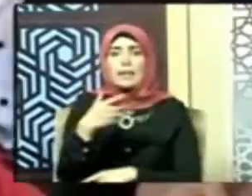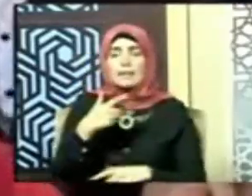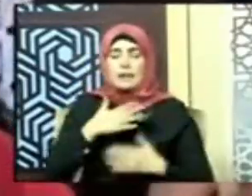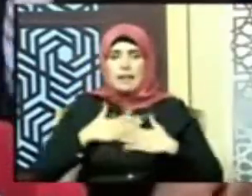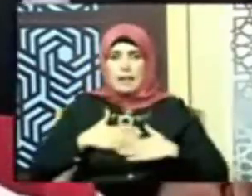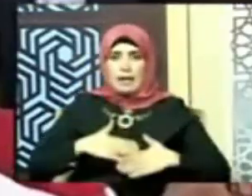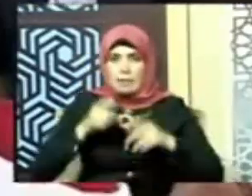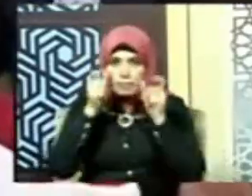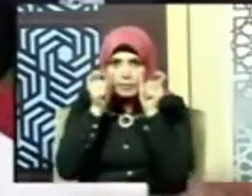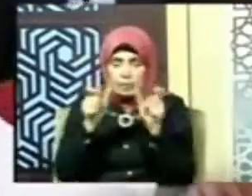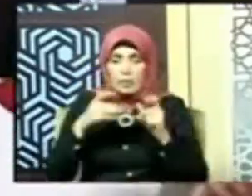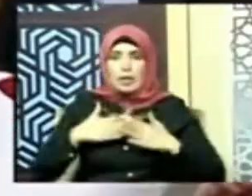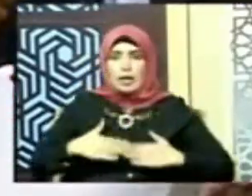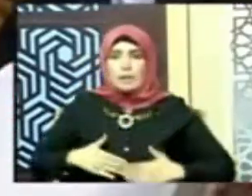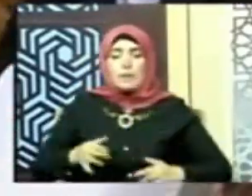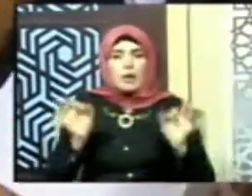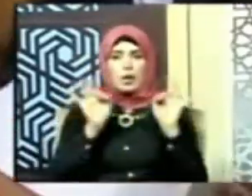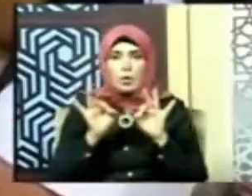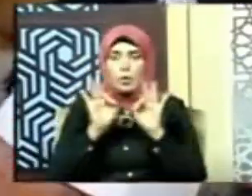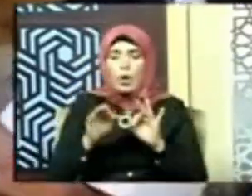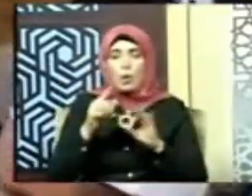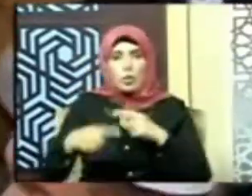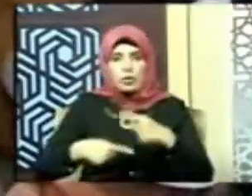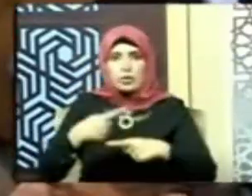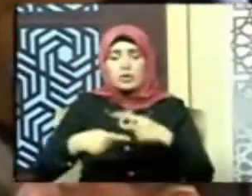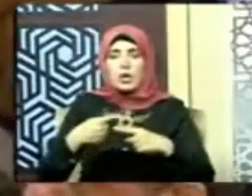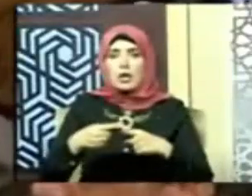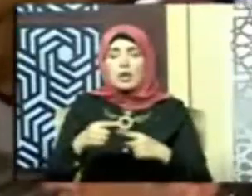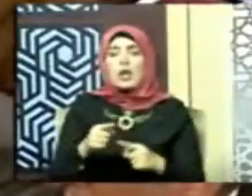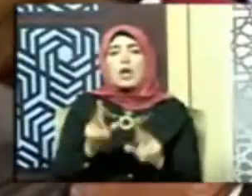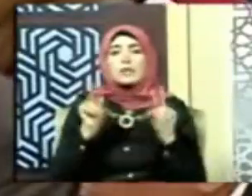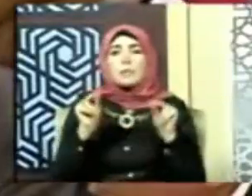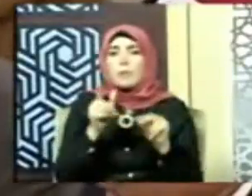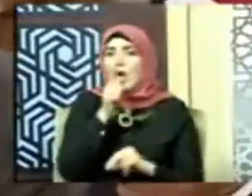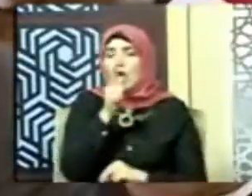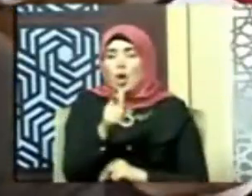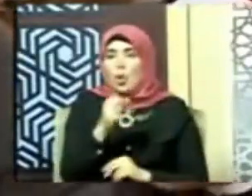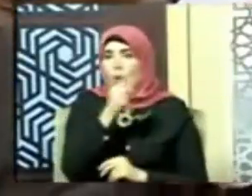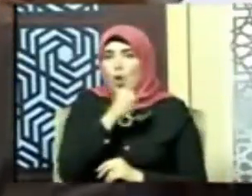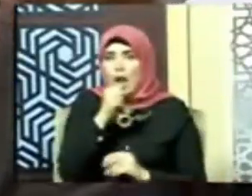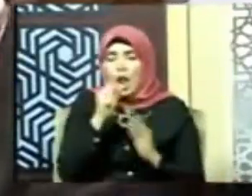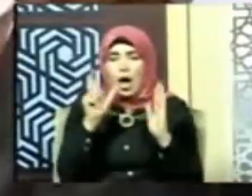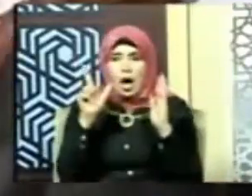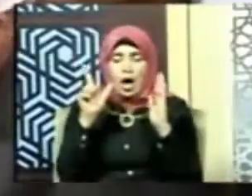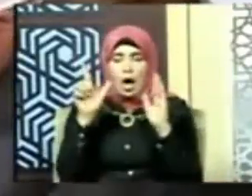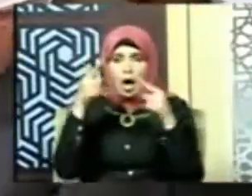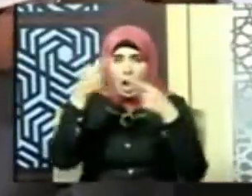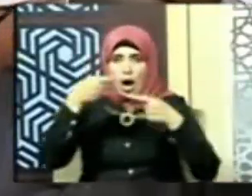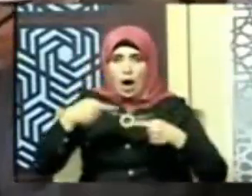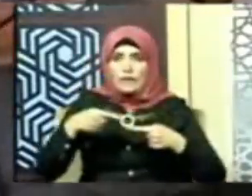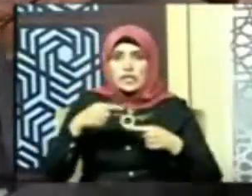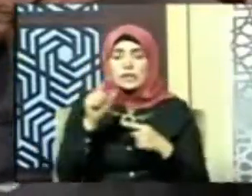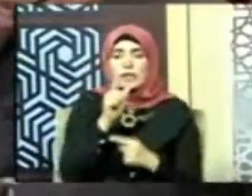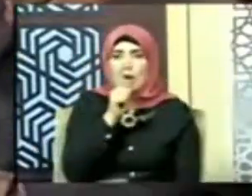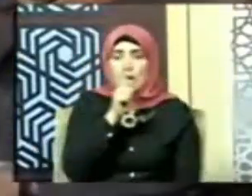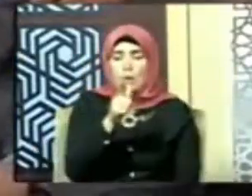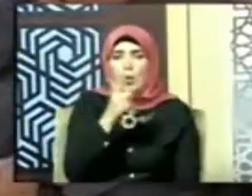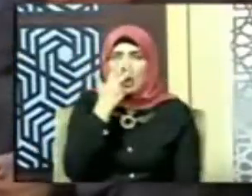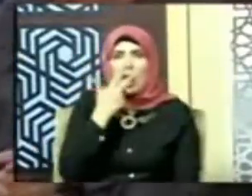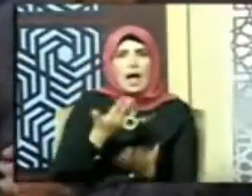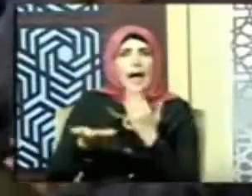والأمان وستظل، كما يقول حافظ: كم بغت دولة علي